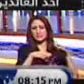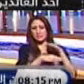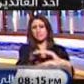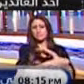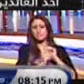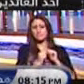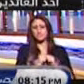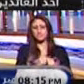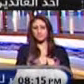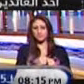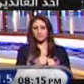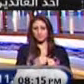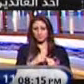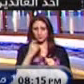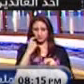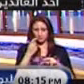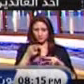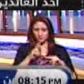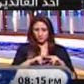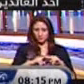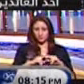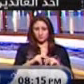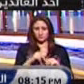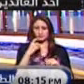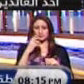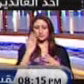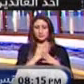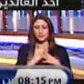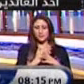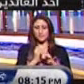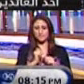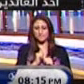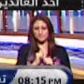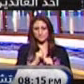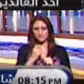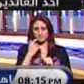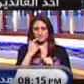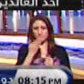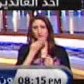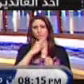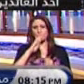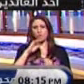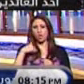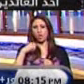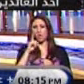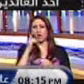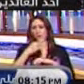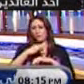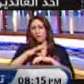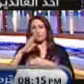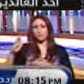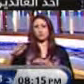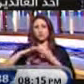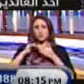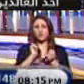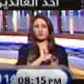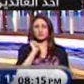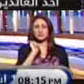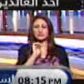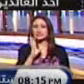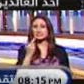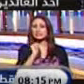وعبد السلام الفطوري، وطلوبه شدة، الناس دي هي اللي جريت ورانا وطلعتنا من المكان اللي احنا فيه يا فندم. طلعوك ازاي؟ يعني تم